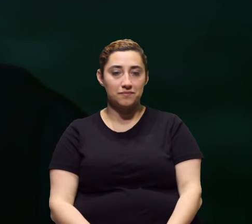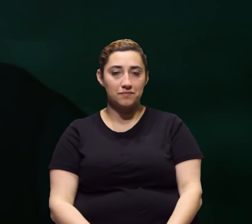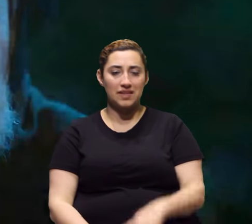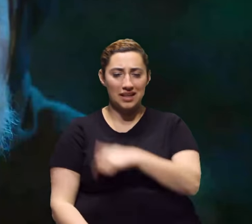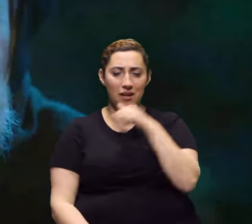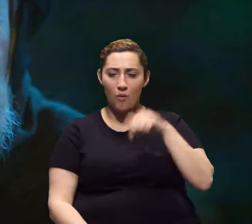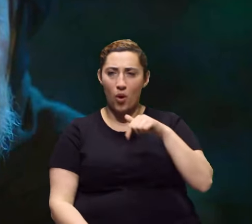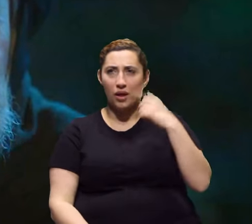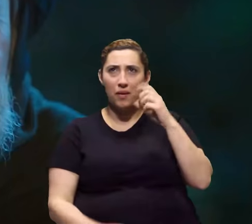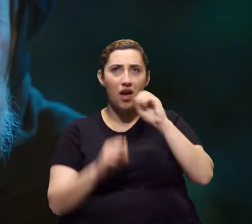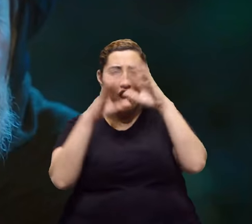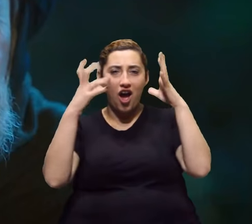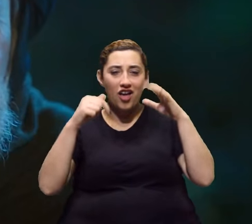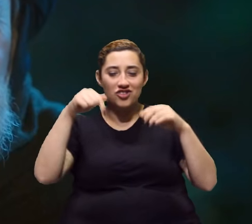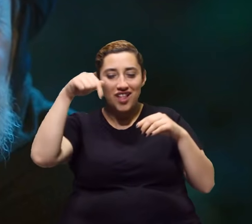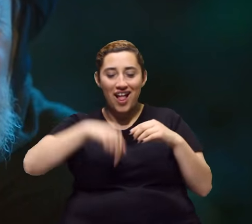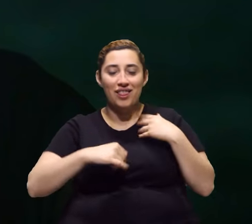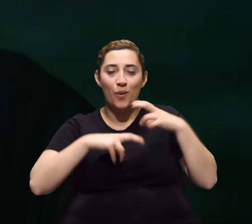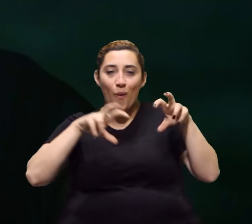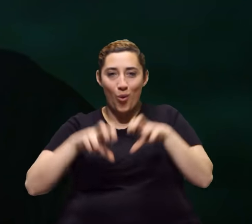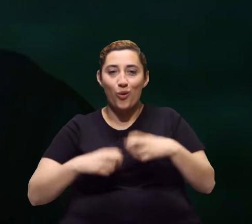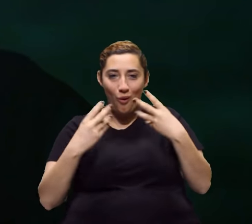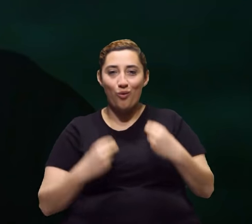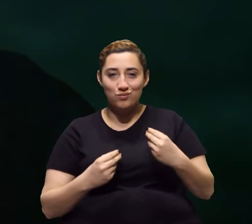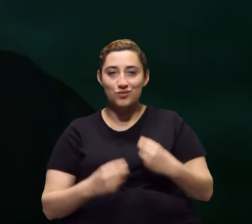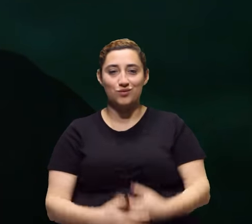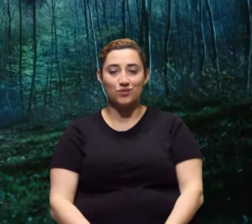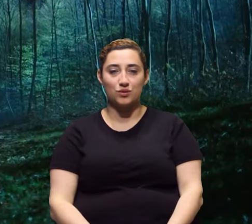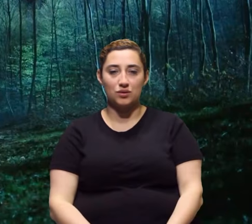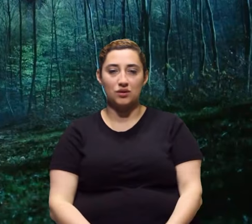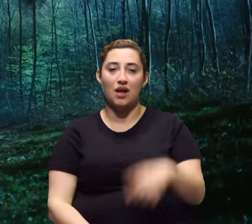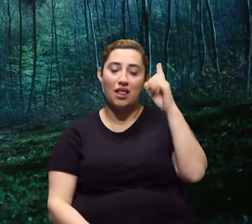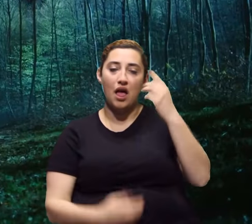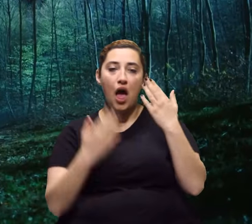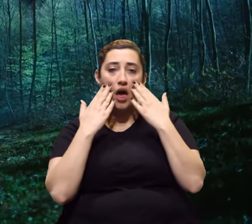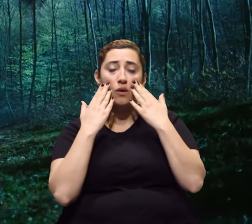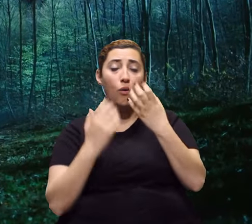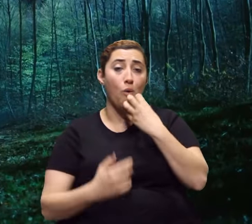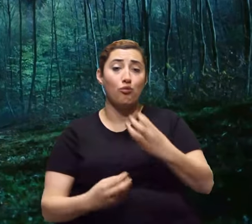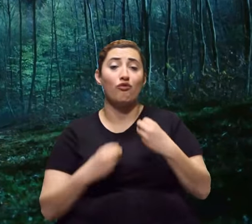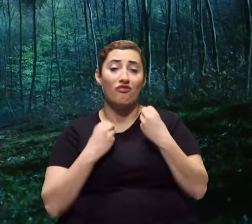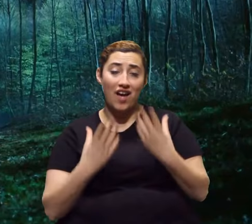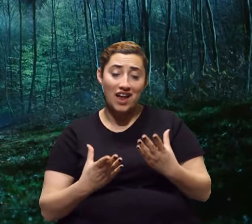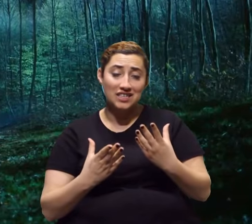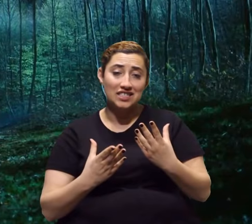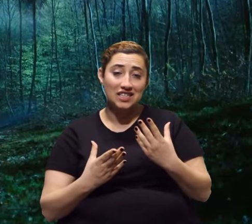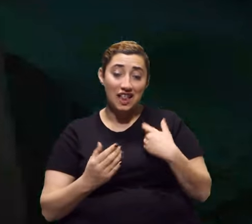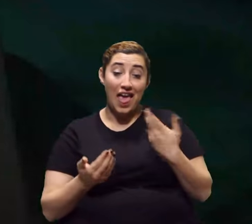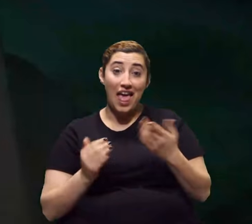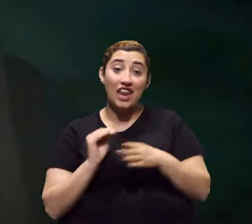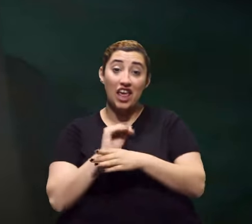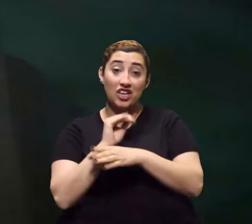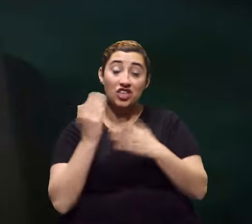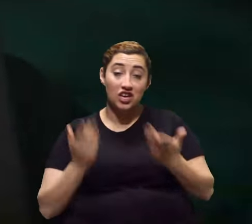Gene böyle bir ağacın misafiri olmuş idik. Allah hayırlı ömürler versin yaşar ise.